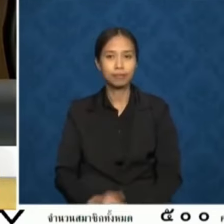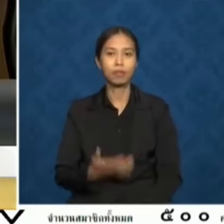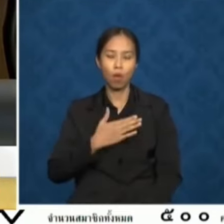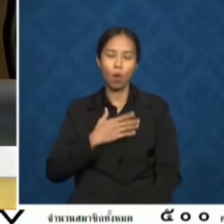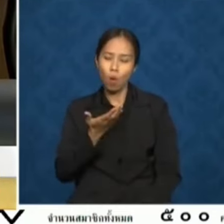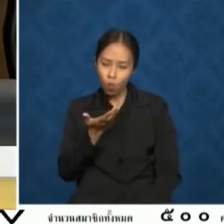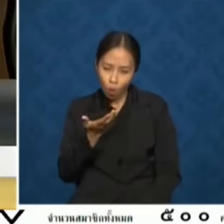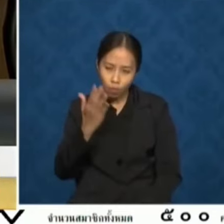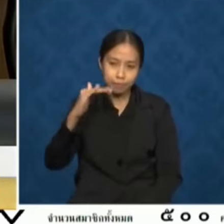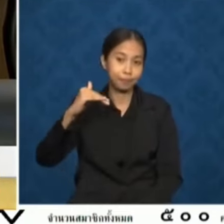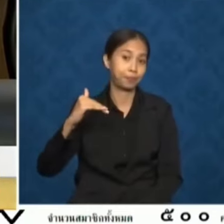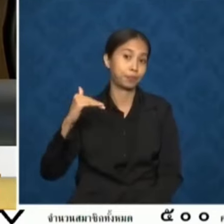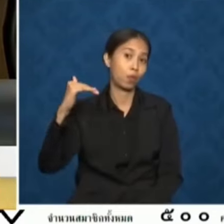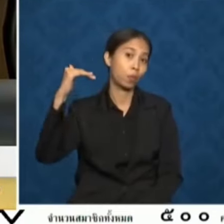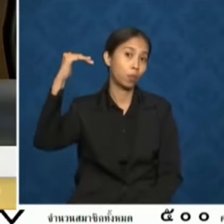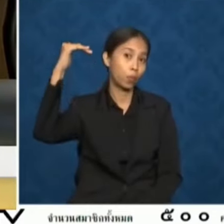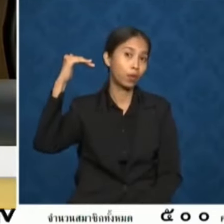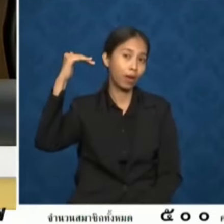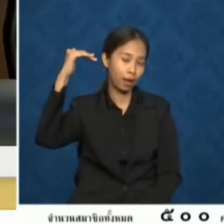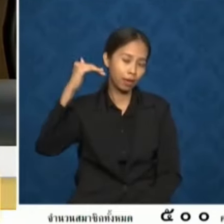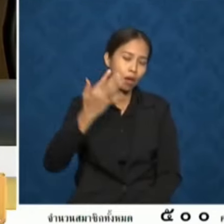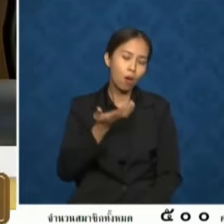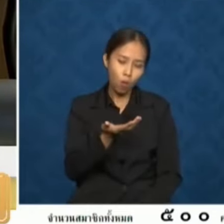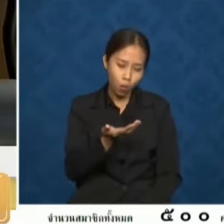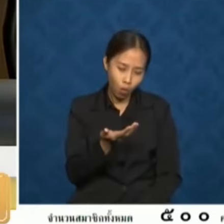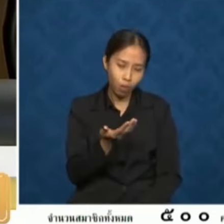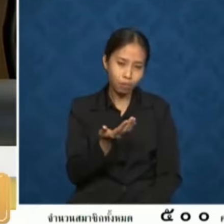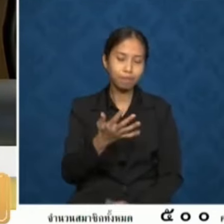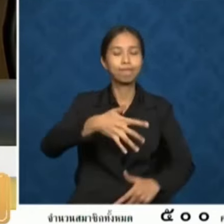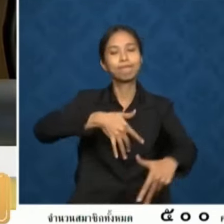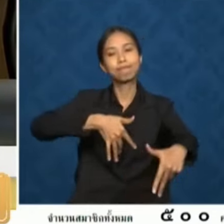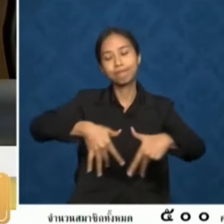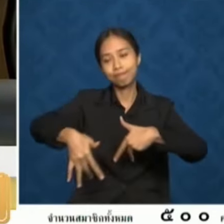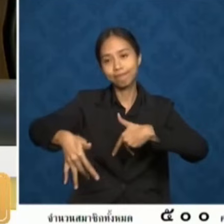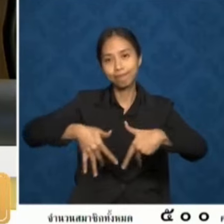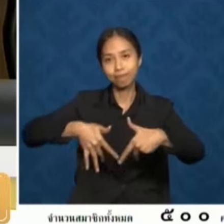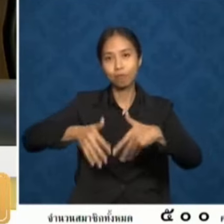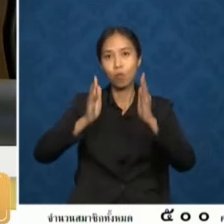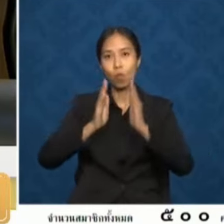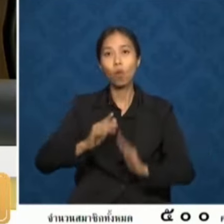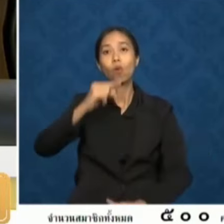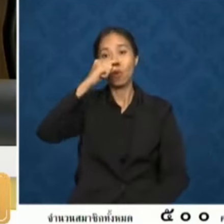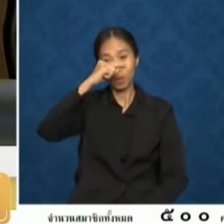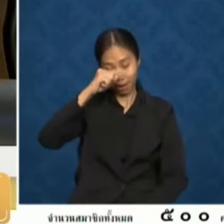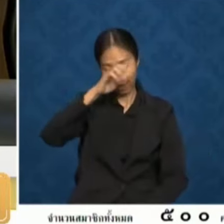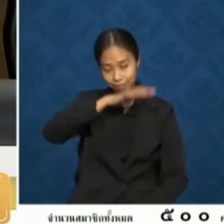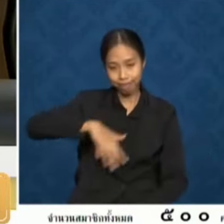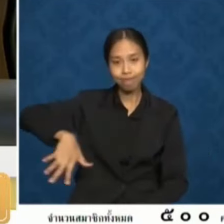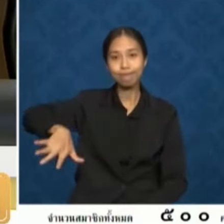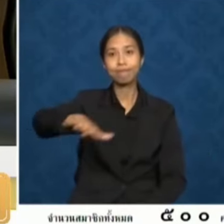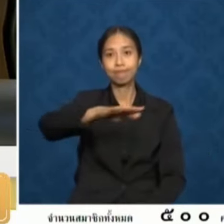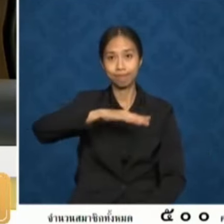หลักผู้ใหญ่วิงวอนพี่น้องประชาชนคนไทยทุกคนครับ